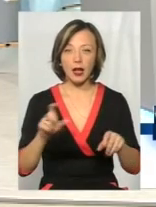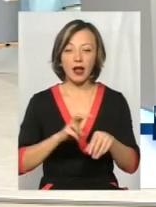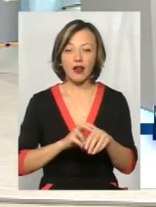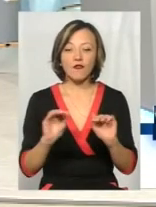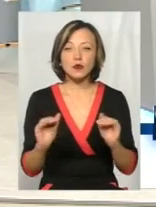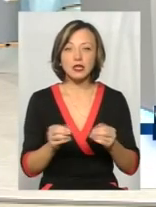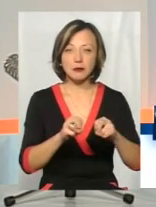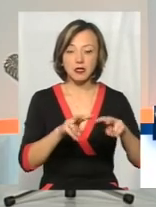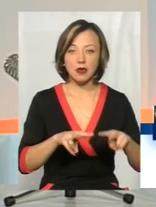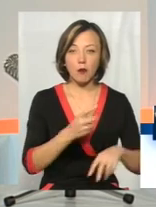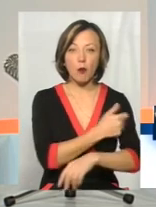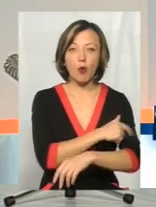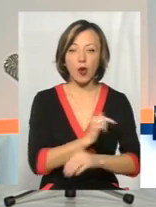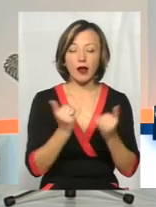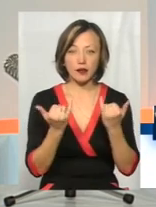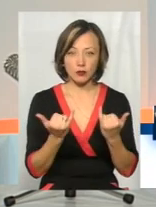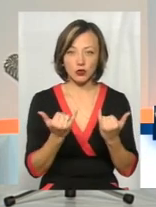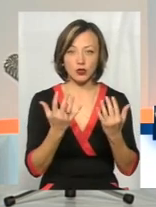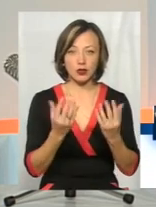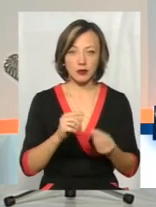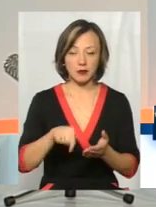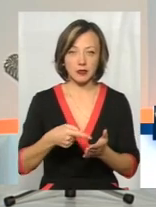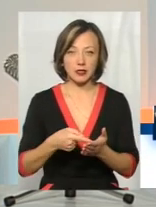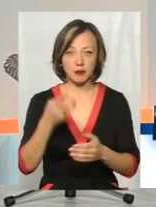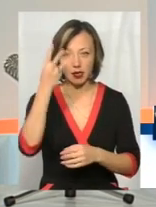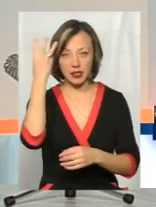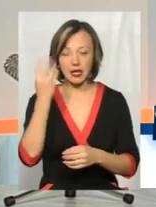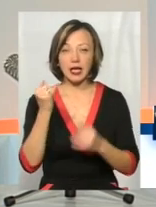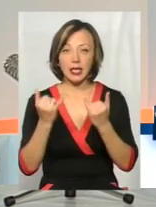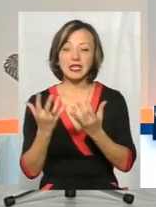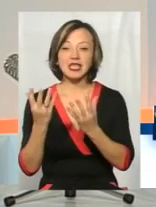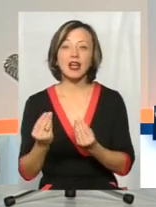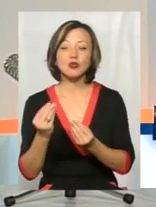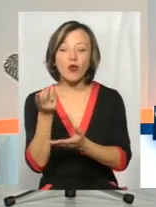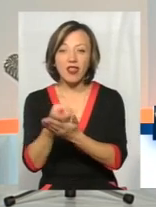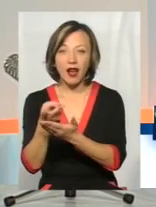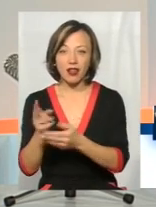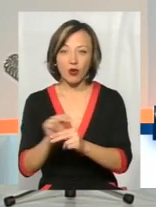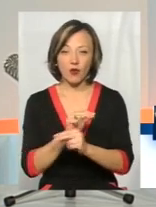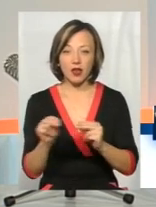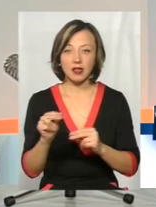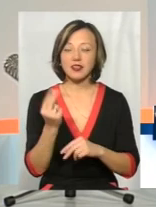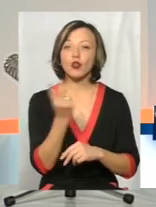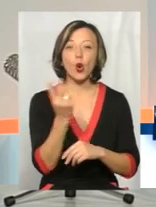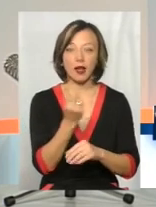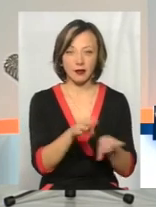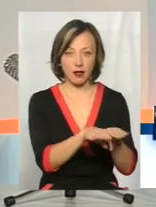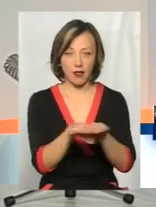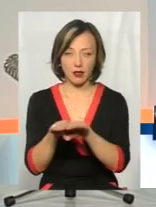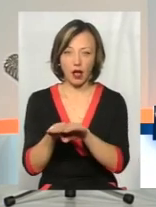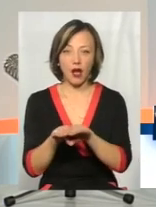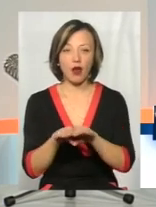вузьких спеціальностей, поліклініки на сьогодні в місті Хмельницькому, і стаціонарна допомога. Тобто це вторинна